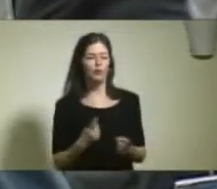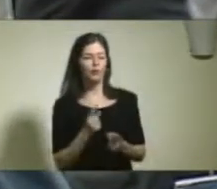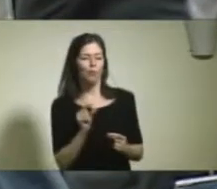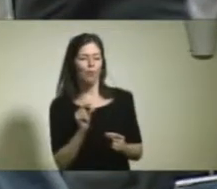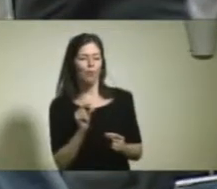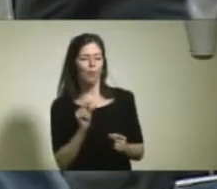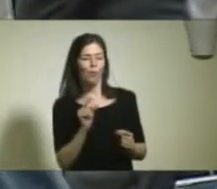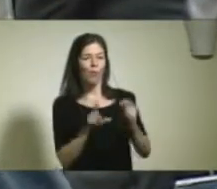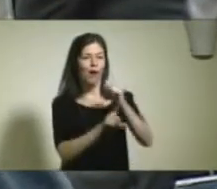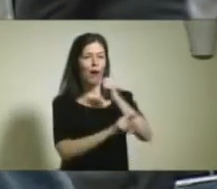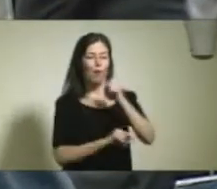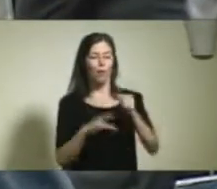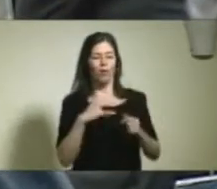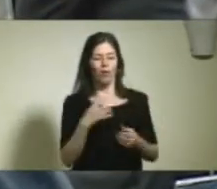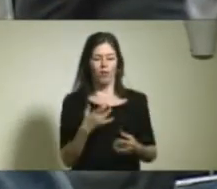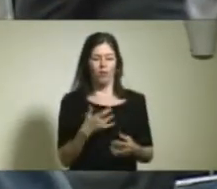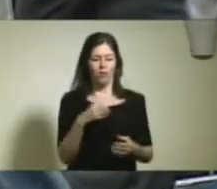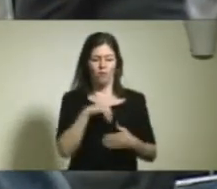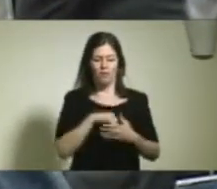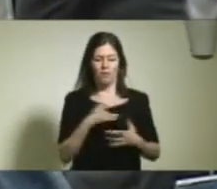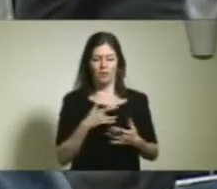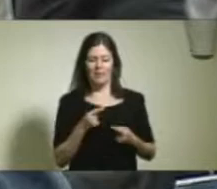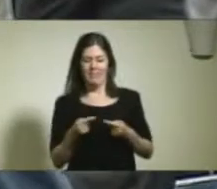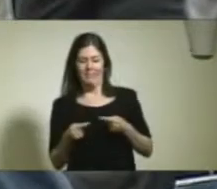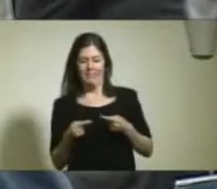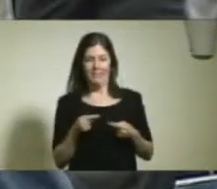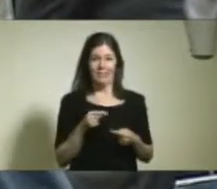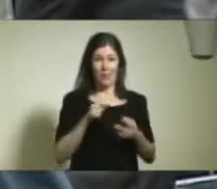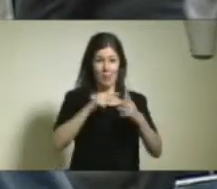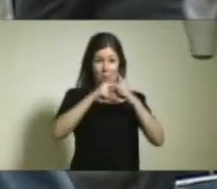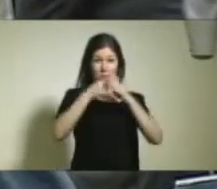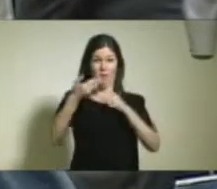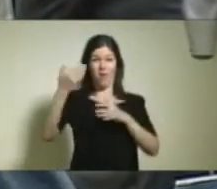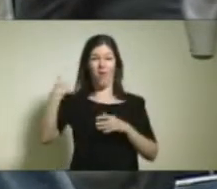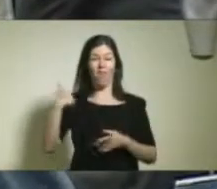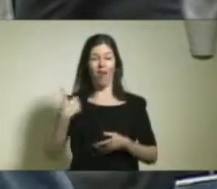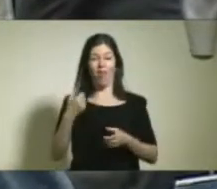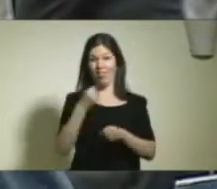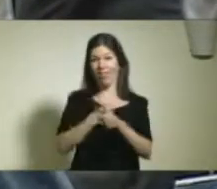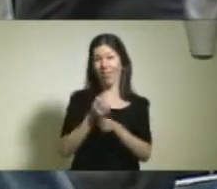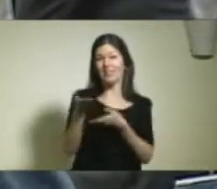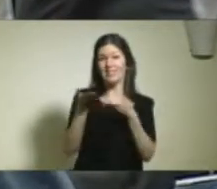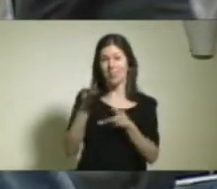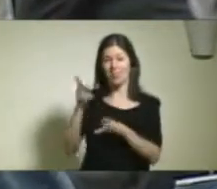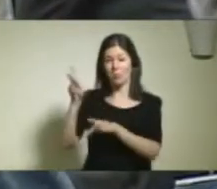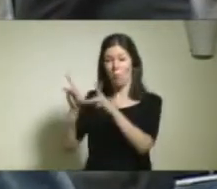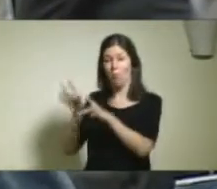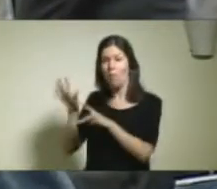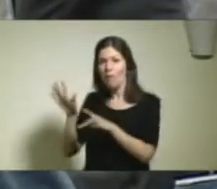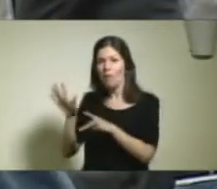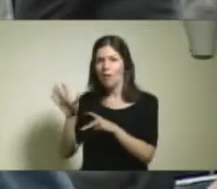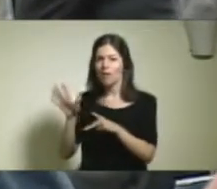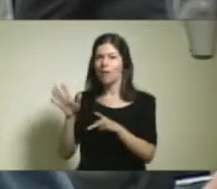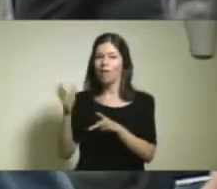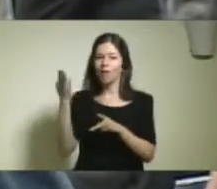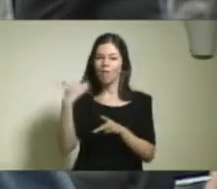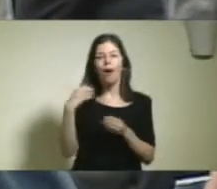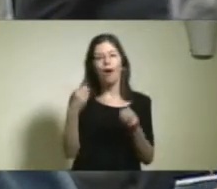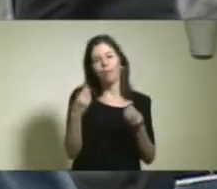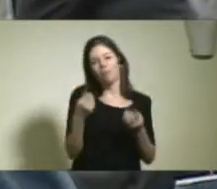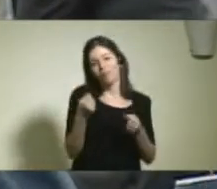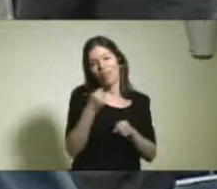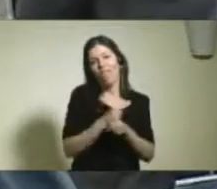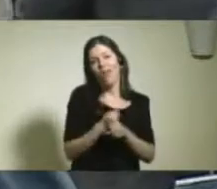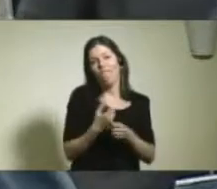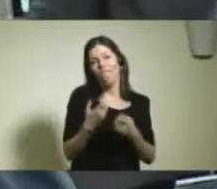chez l'employé. Au début, on est des agents du service public, on est dans une majorité, on était très longtemps majoritaire des fonctionnaires,